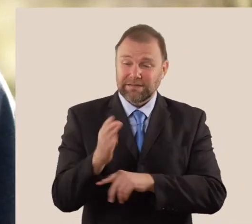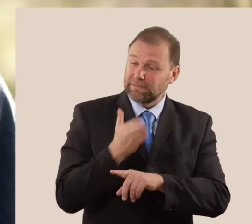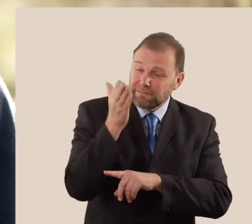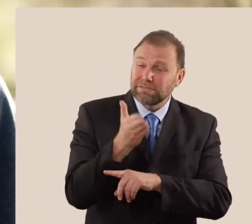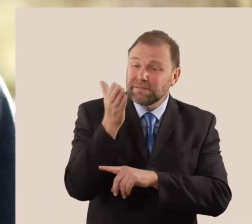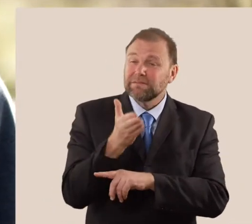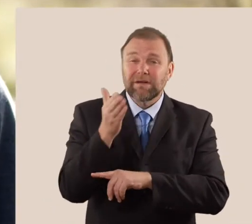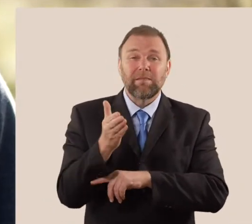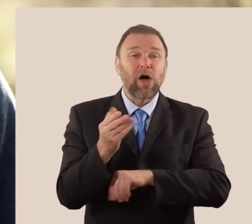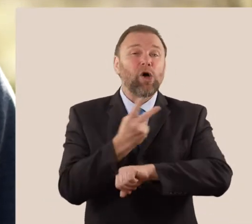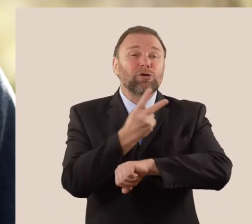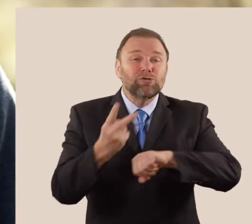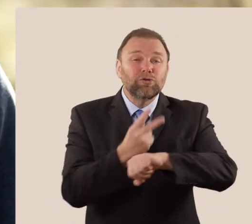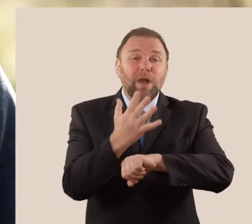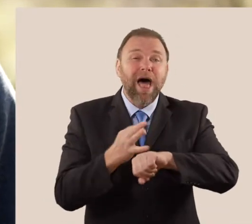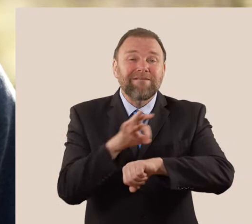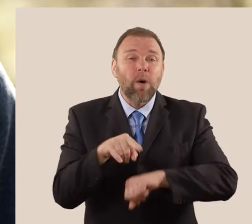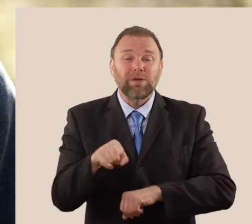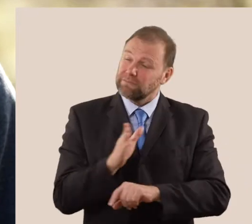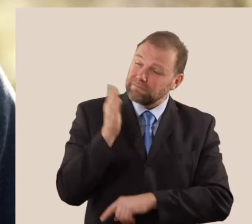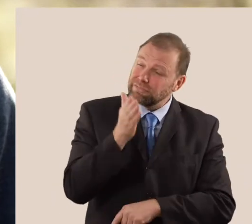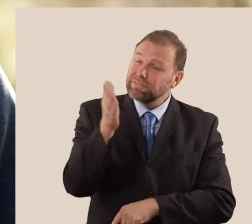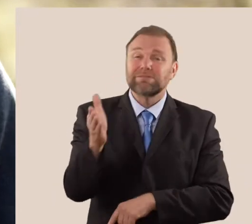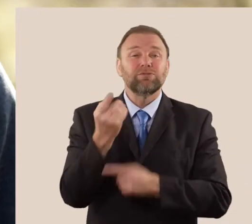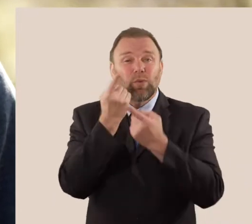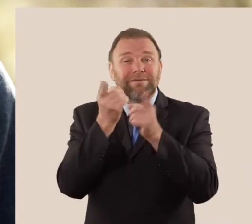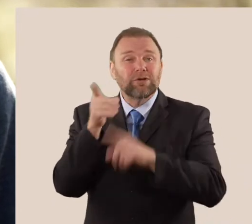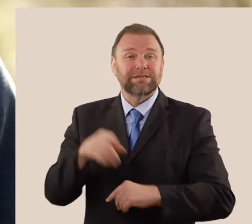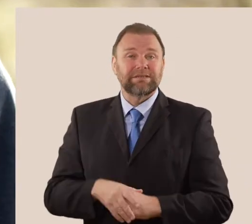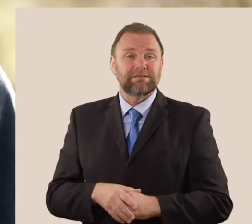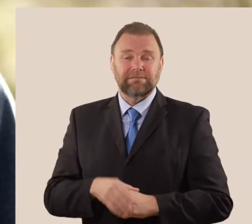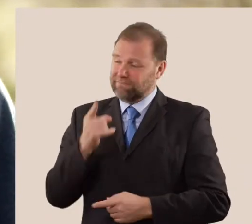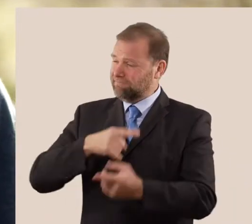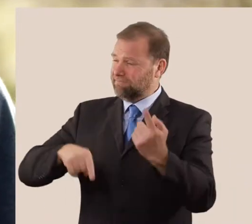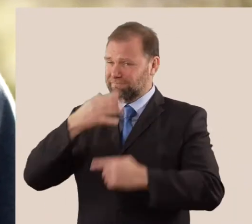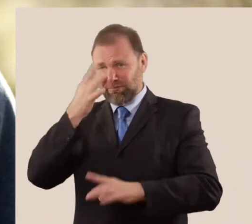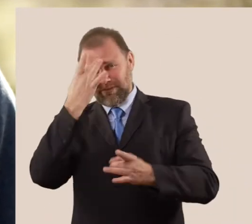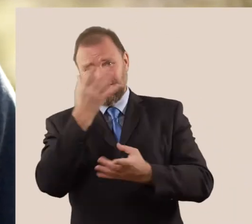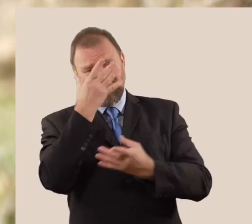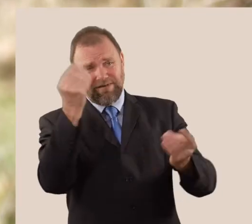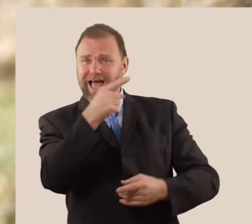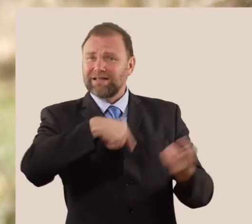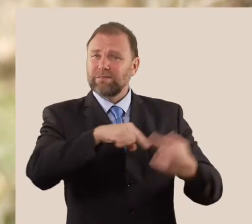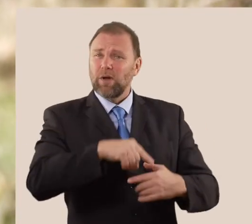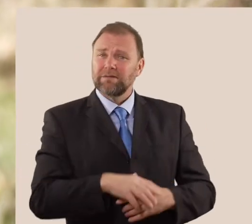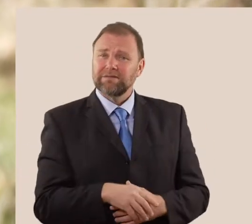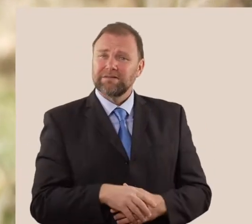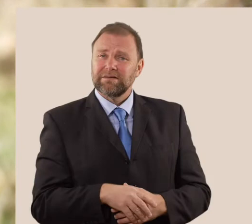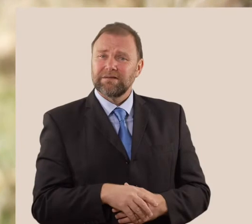dros 2.5 awr i mynd i'r prifysgol. Rwy'n credu bod nhw wedi anghofio am pobl sy'n byw mas fyna.